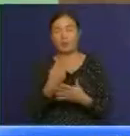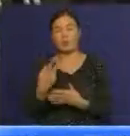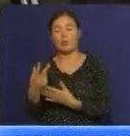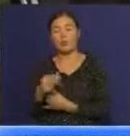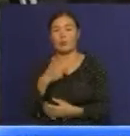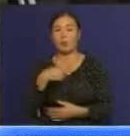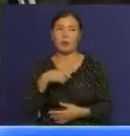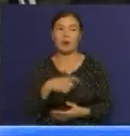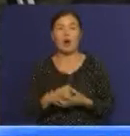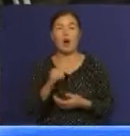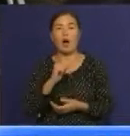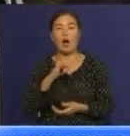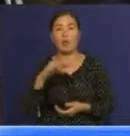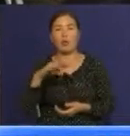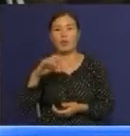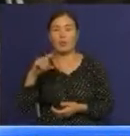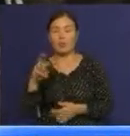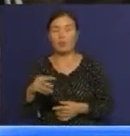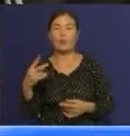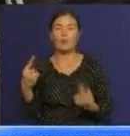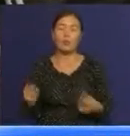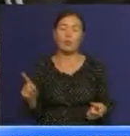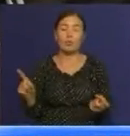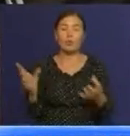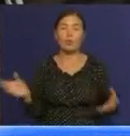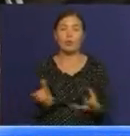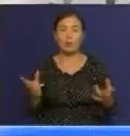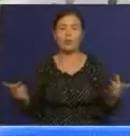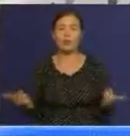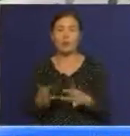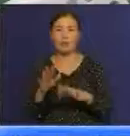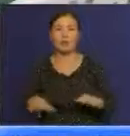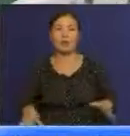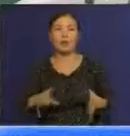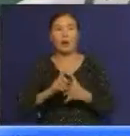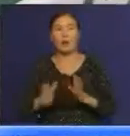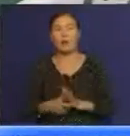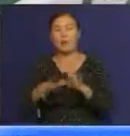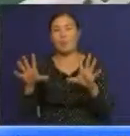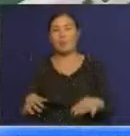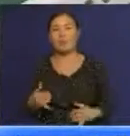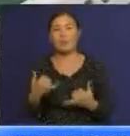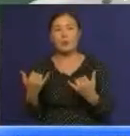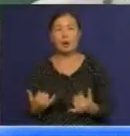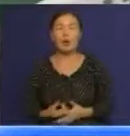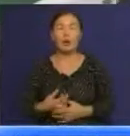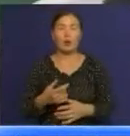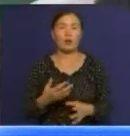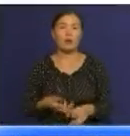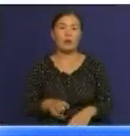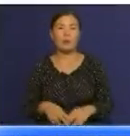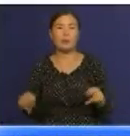өздерін. Аутизм және өзге де ерекше күтімді қажет ететін балалар үшін бұл кабинеттерде барлық жағдай жасалған. Бірінде